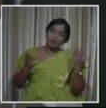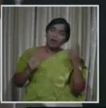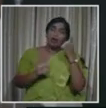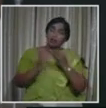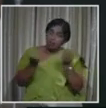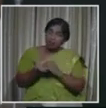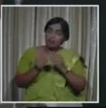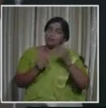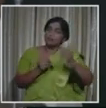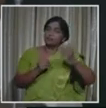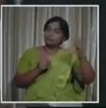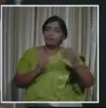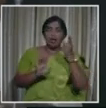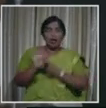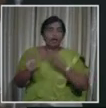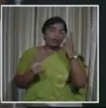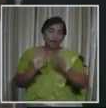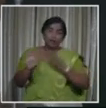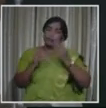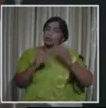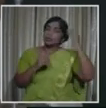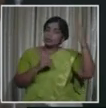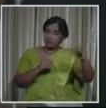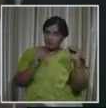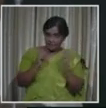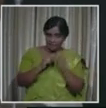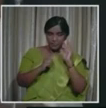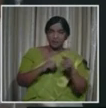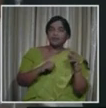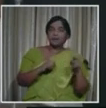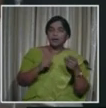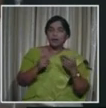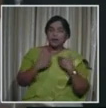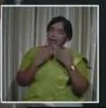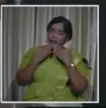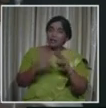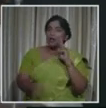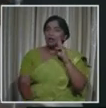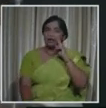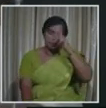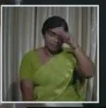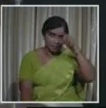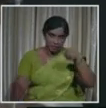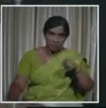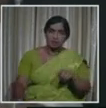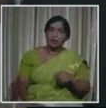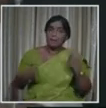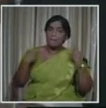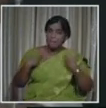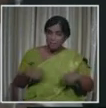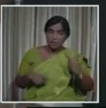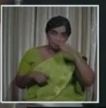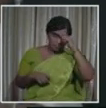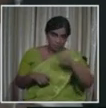තවත් කල් දාගෙන අපි අවුරුදු 2ක් 3ක් එහාට මේ කඩියුත්ත ගෙනියනවද කියන එක අපි ස්තුතිවන්ත වෙනවා රනිල් වික්‍රමසිංහ මැතිතුමාට මහින්ද රාජපක්ෂ මැතිතුමා